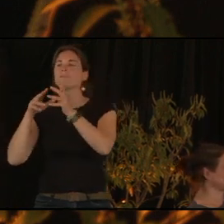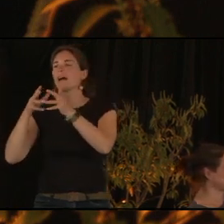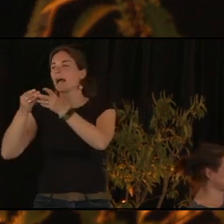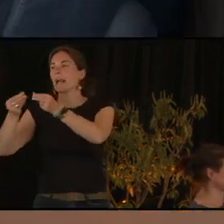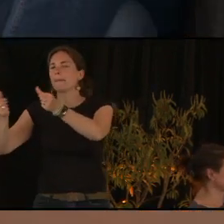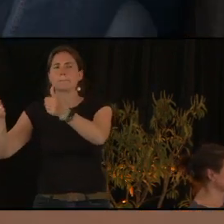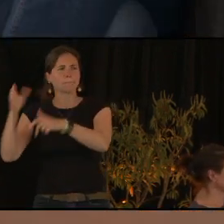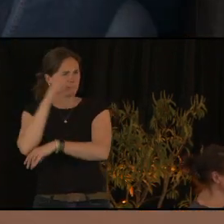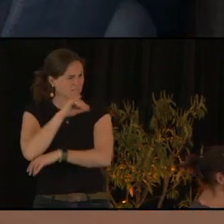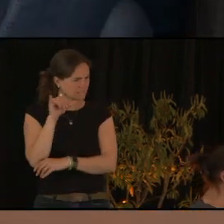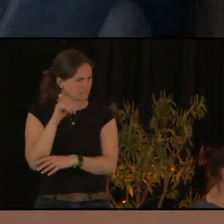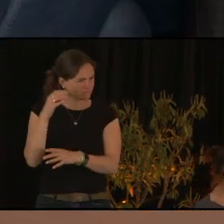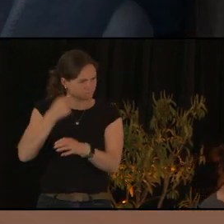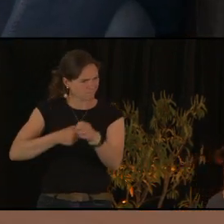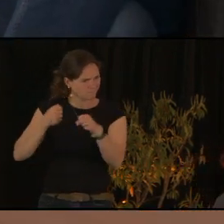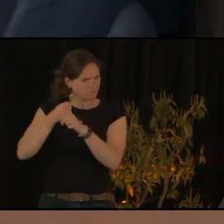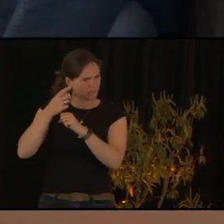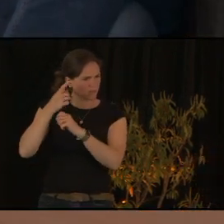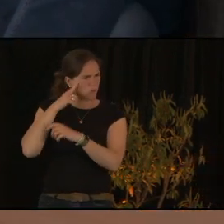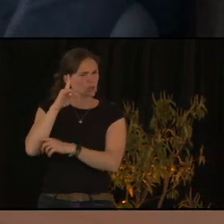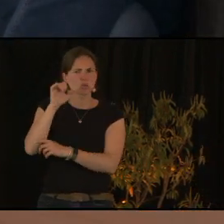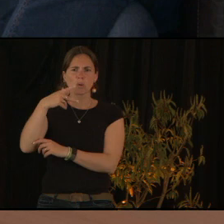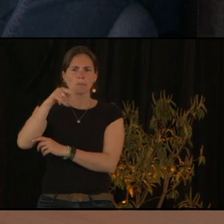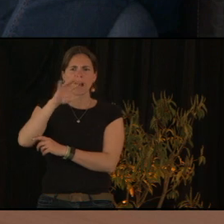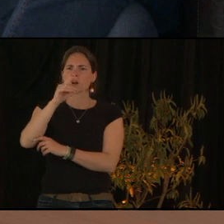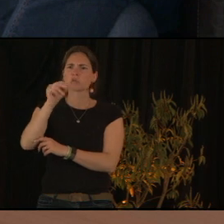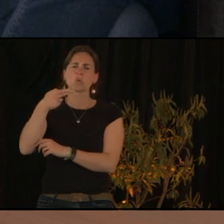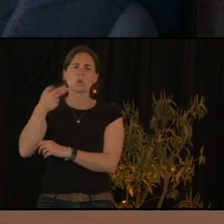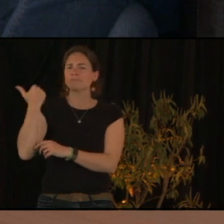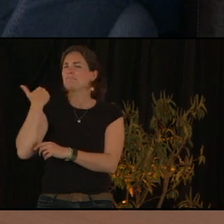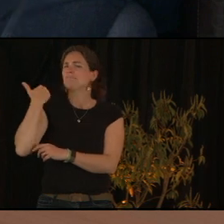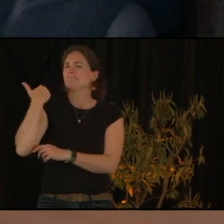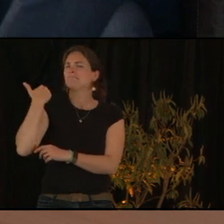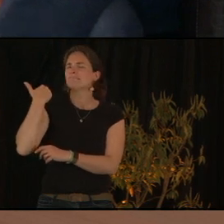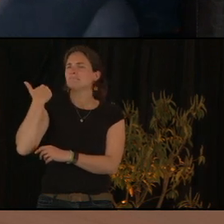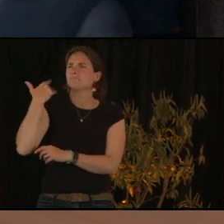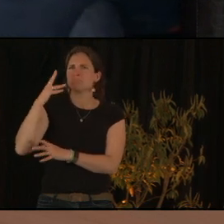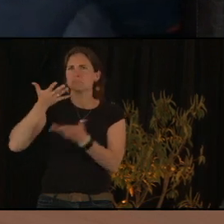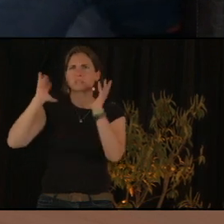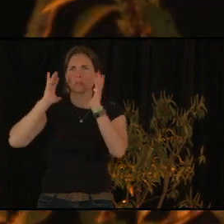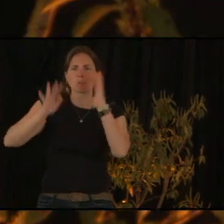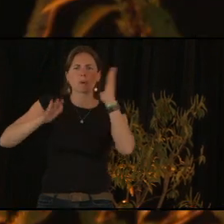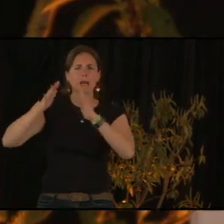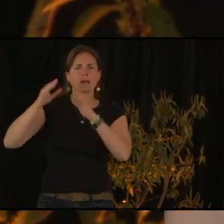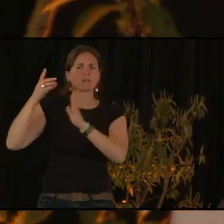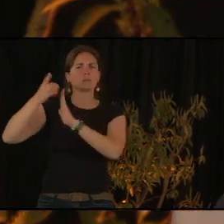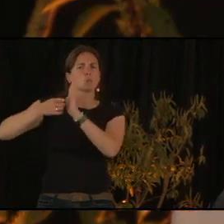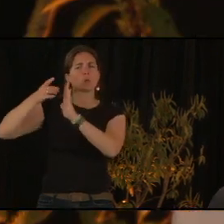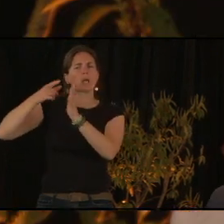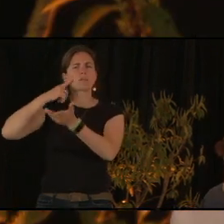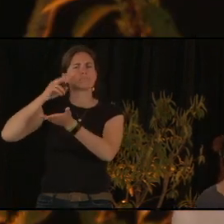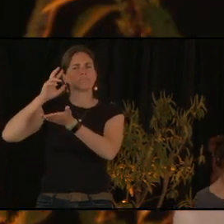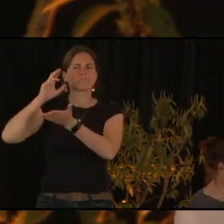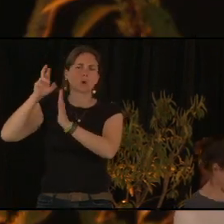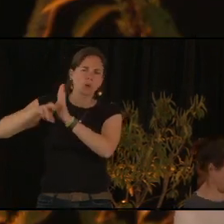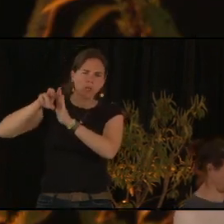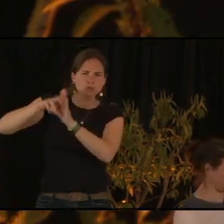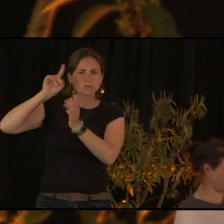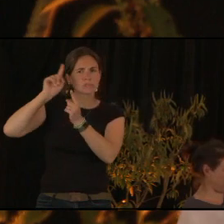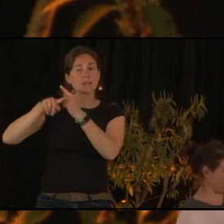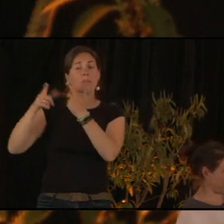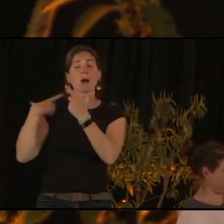semble assez logique pour l'époque, et finalement, c'est presque la tragédie du quotidien, j'appellerais ça comme ça.